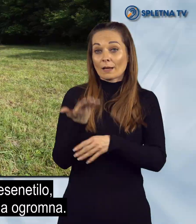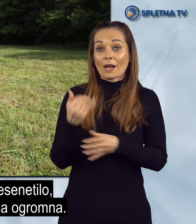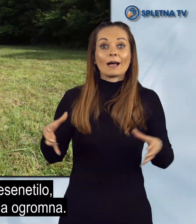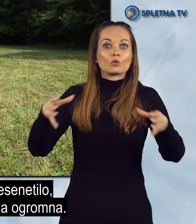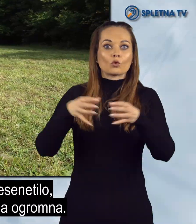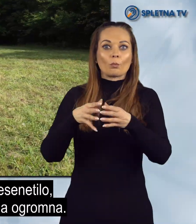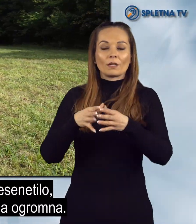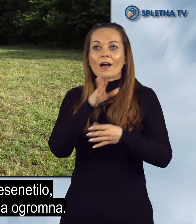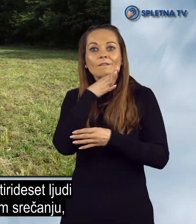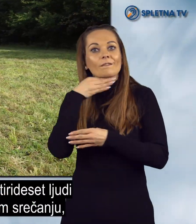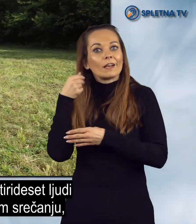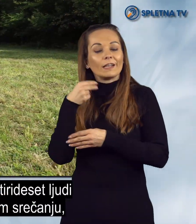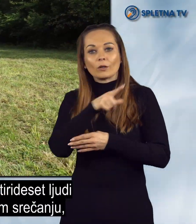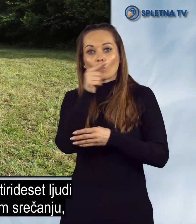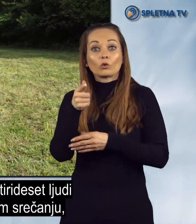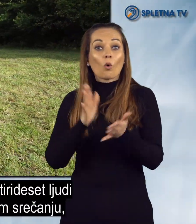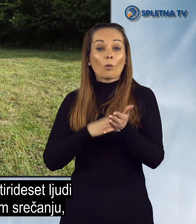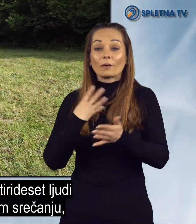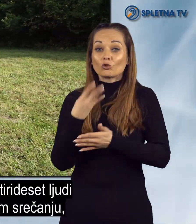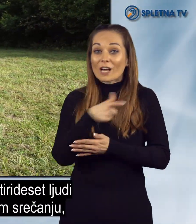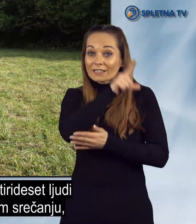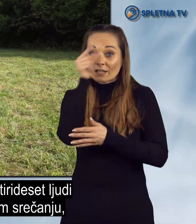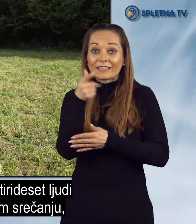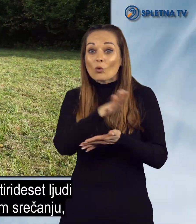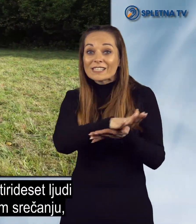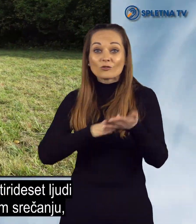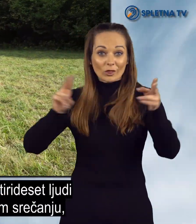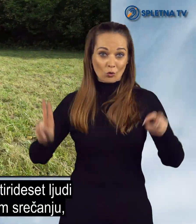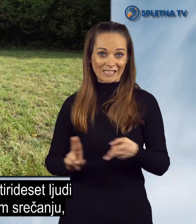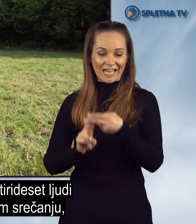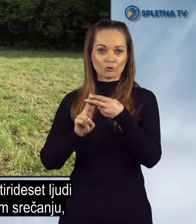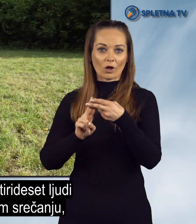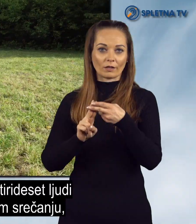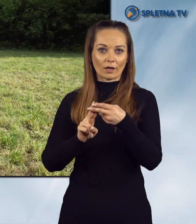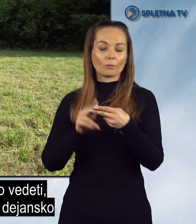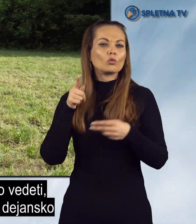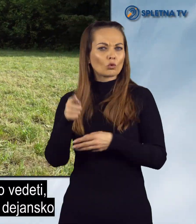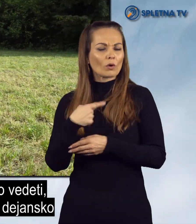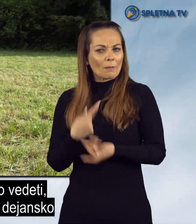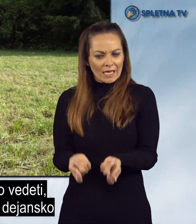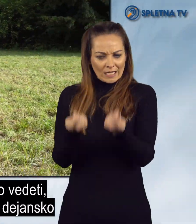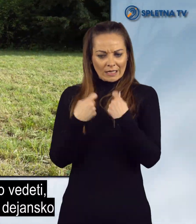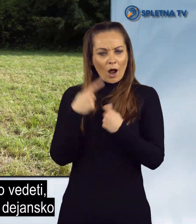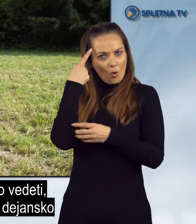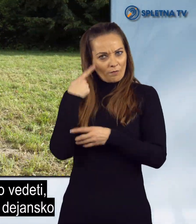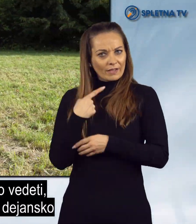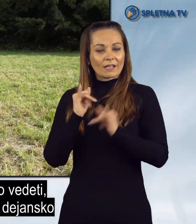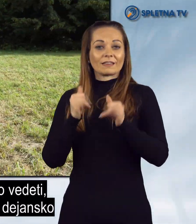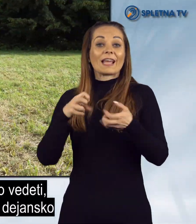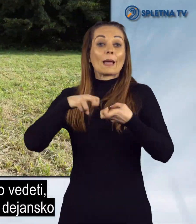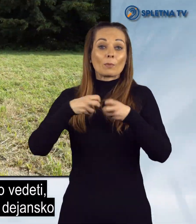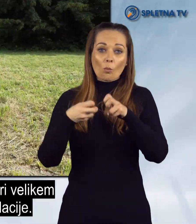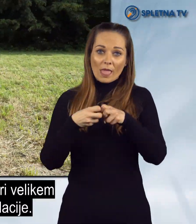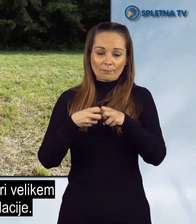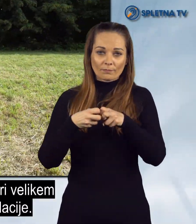bila skupina ogromna, v bistvu bilo je 40 ljudi cirka na tem začetnem srečanju, kar mi je v bistvu dalo vedeti, da je